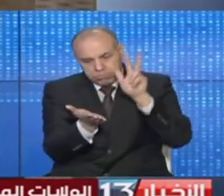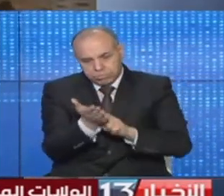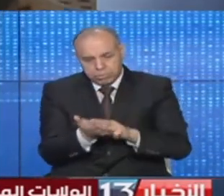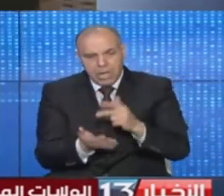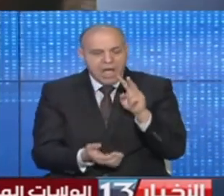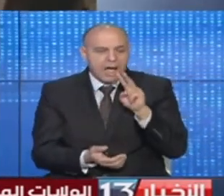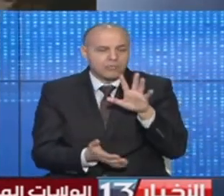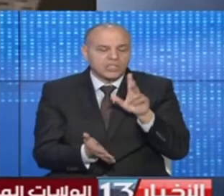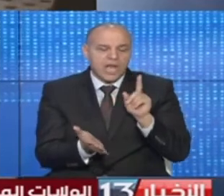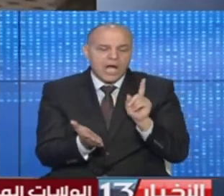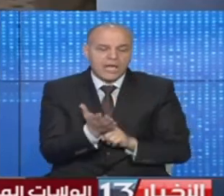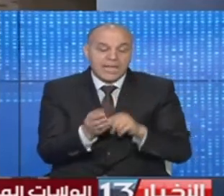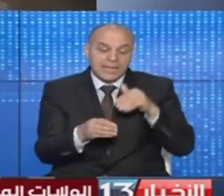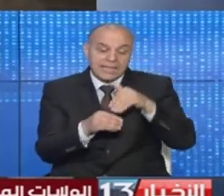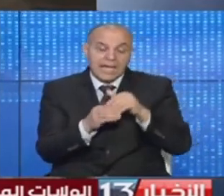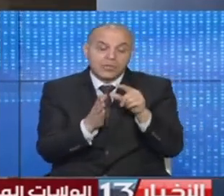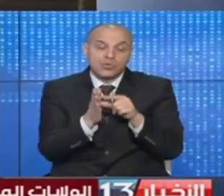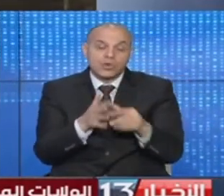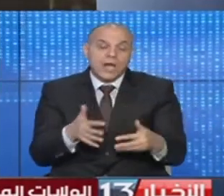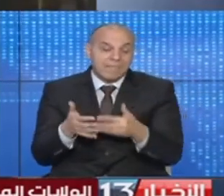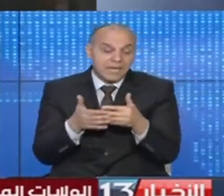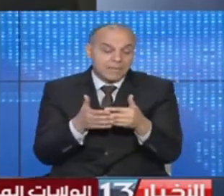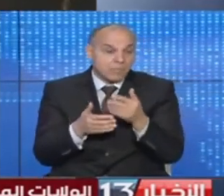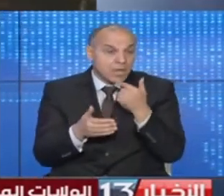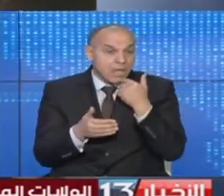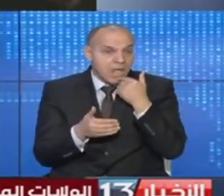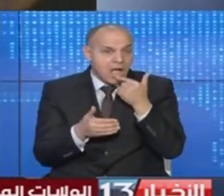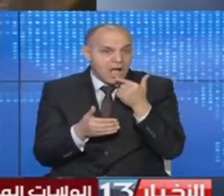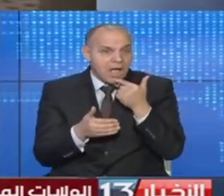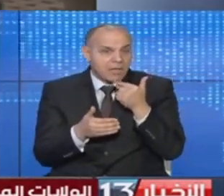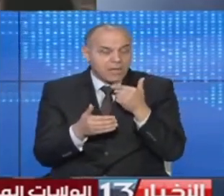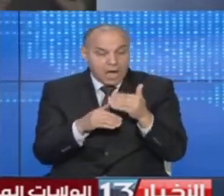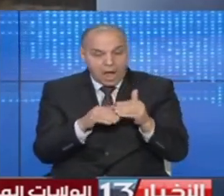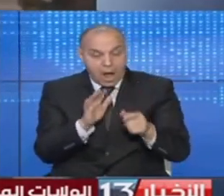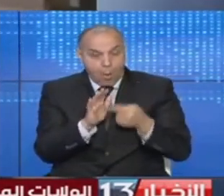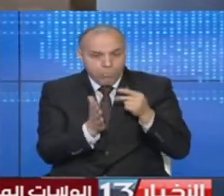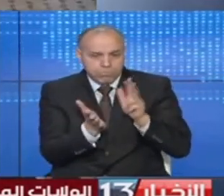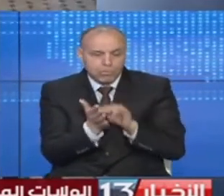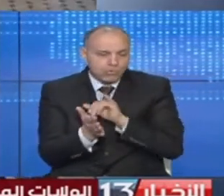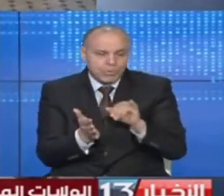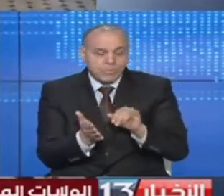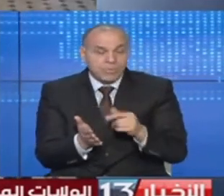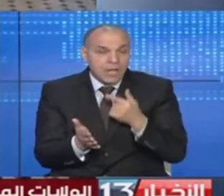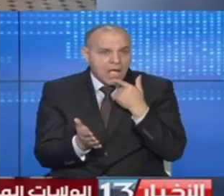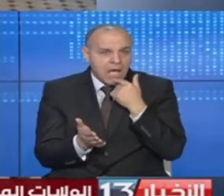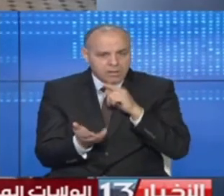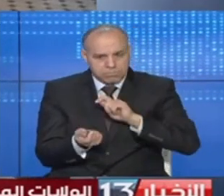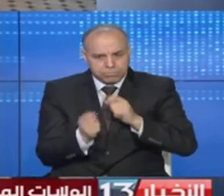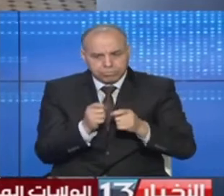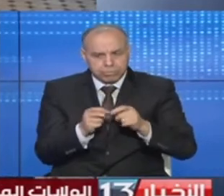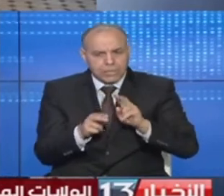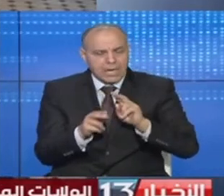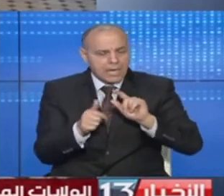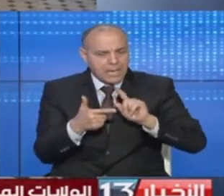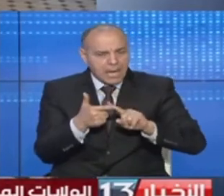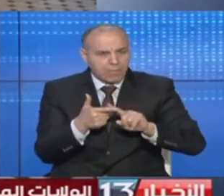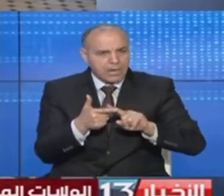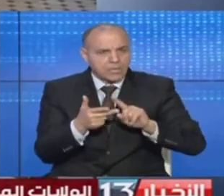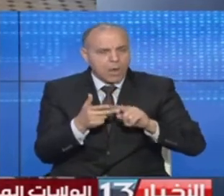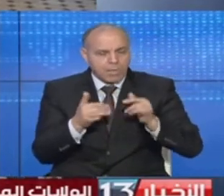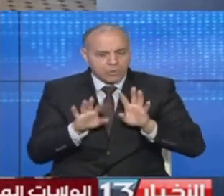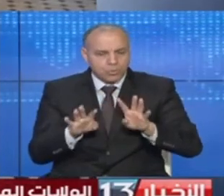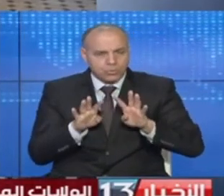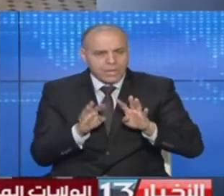رقم 25 في الدستور الأمريكي والذي لم يسبق تفعيله، ويسمح التعديل لنائب رئيس ومجلس